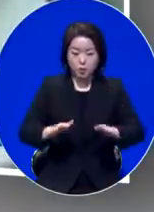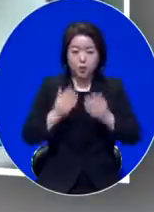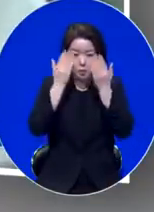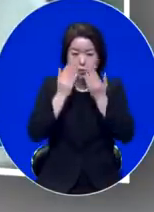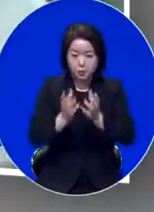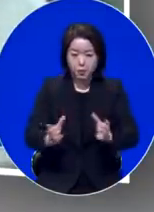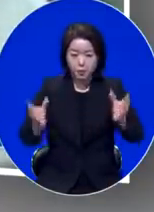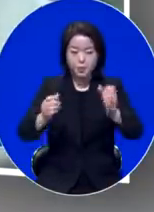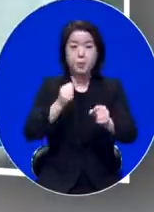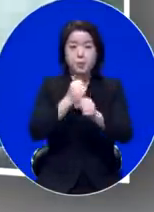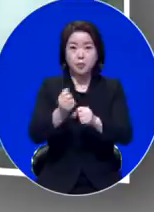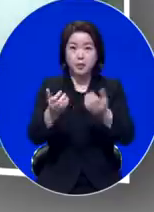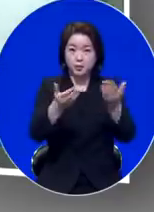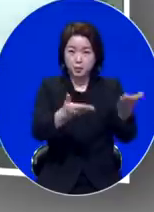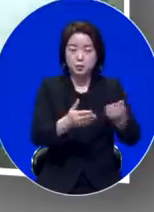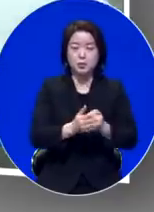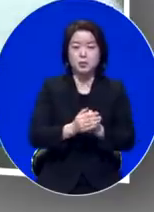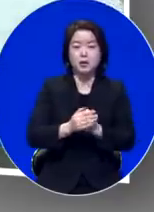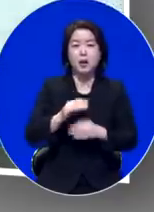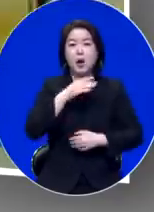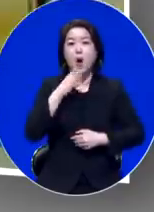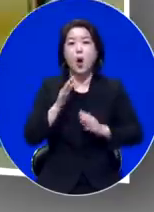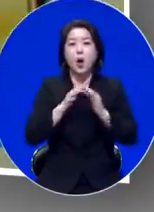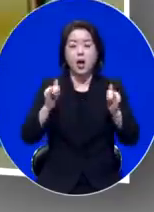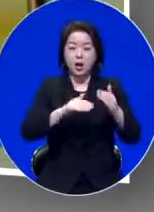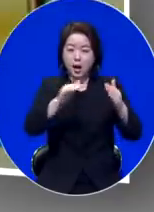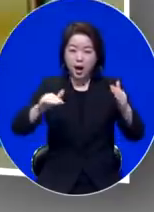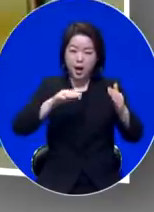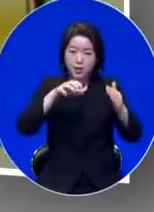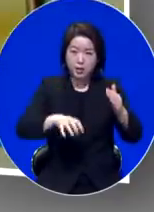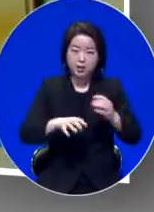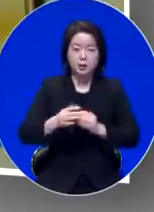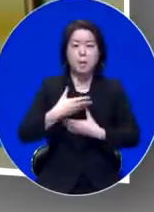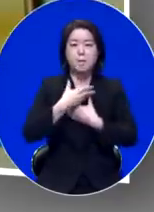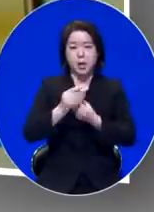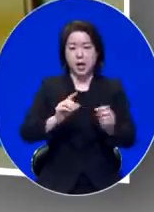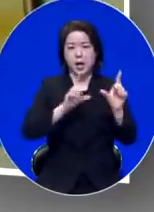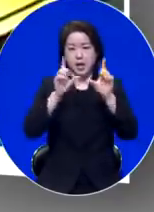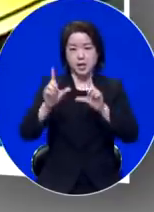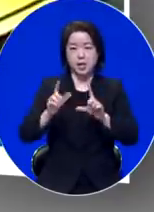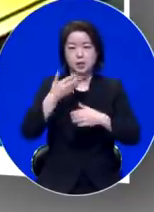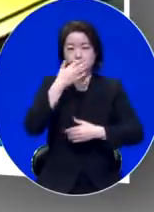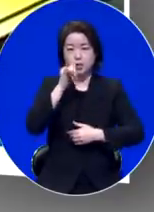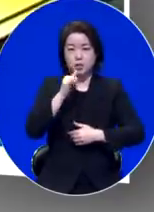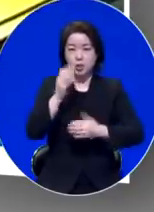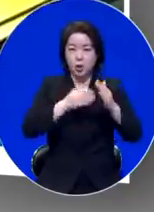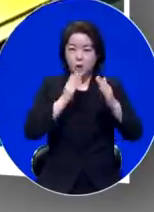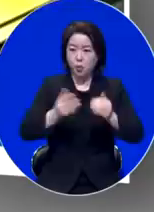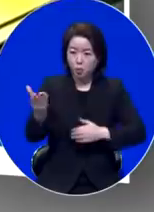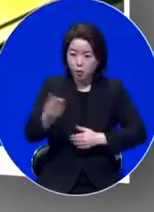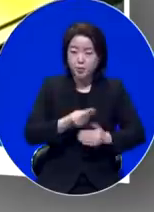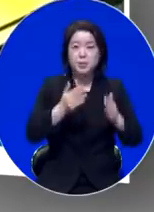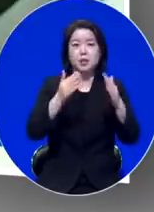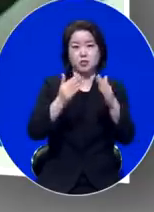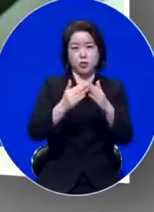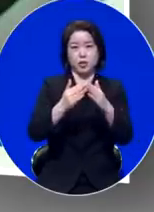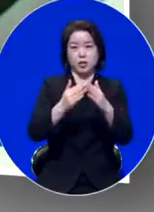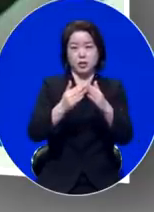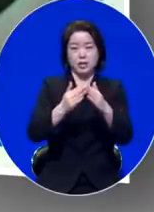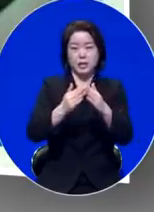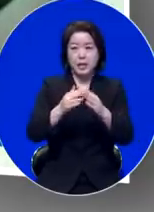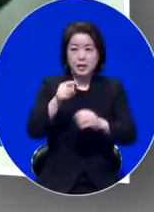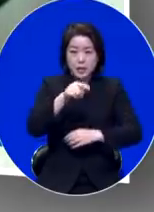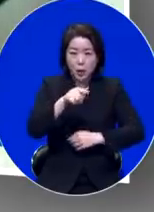같은것들 설치해서 얻으신 되는 가정에서 현암 안전하게 살 수 있도록 지원해주는 게 00 인데 주택 인데요 그건